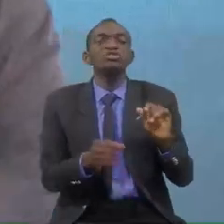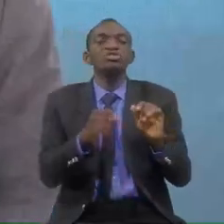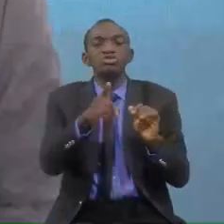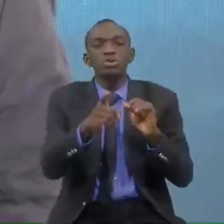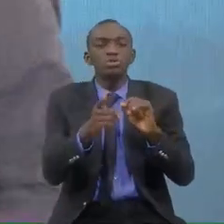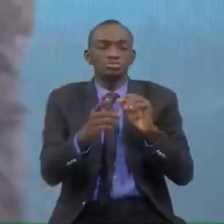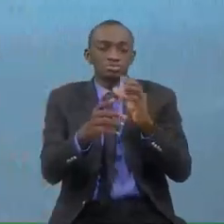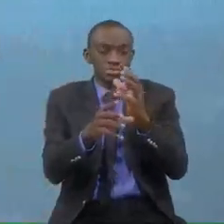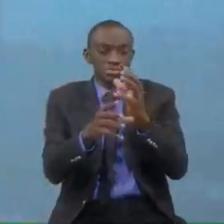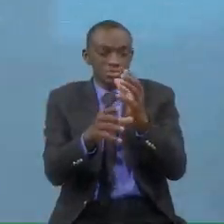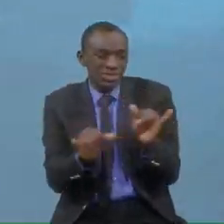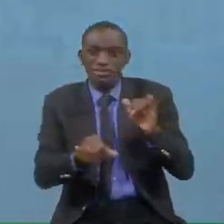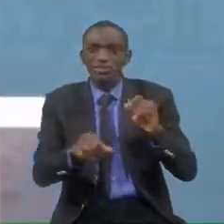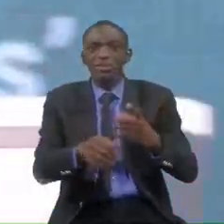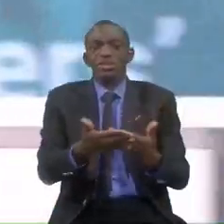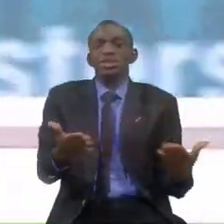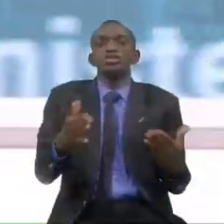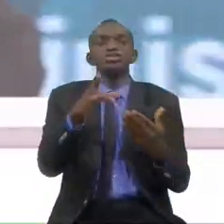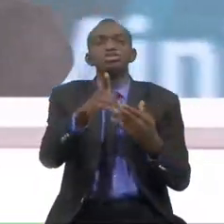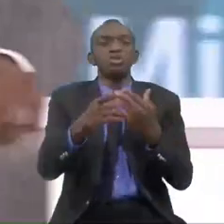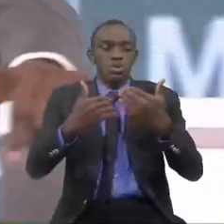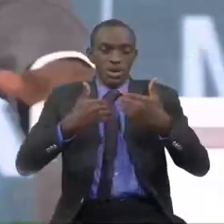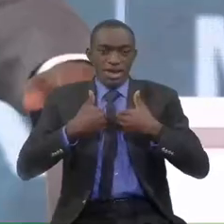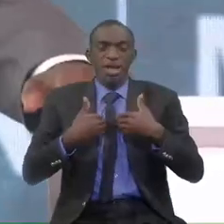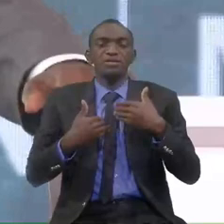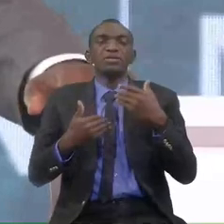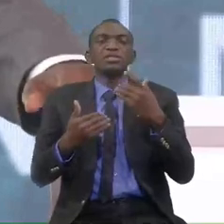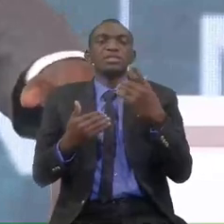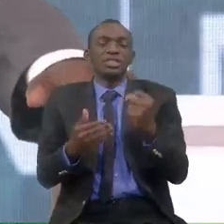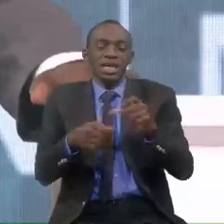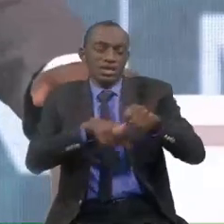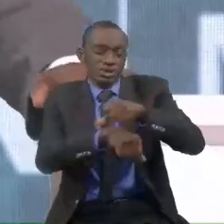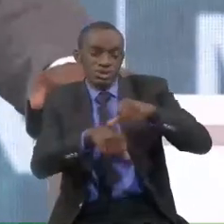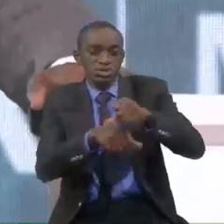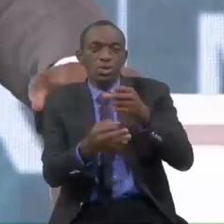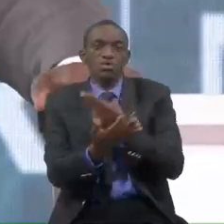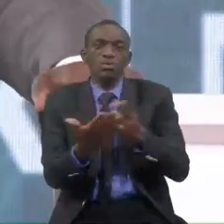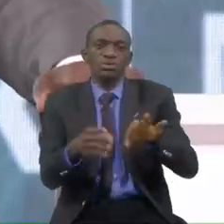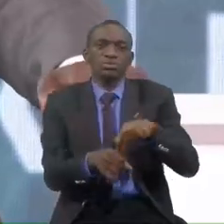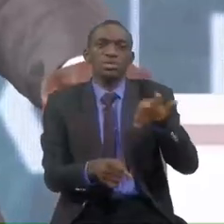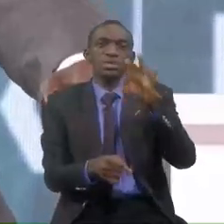êtes renforcé, vous êtes poussé par l'onction du Saint-Esprit.